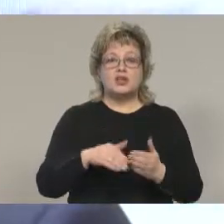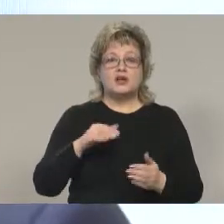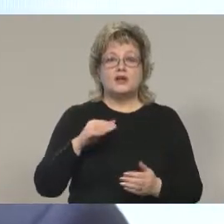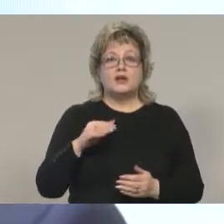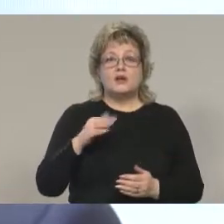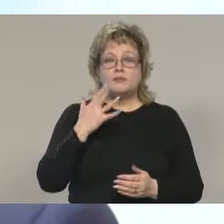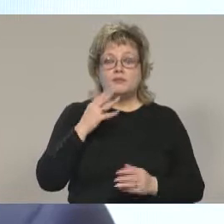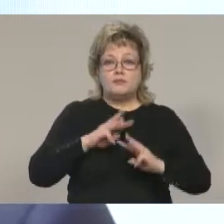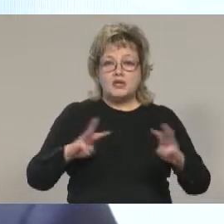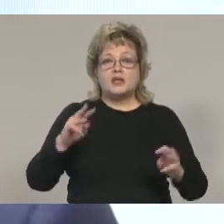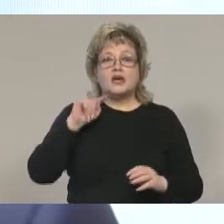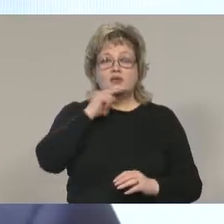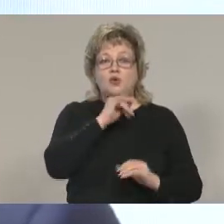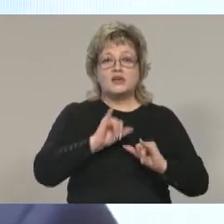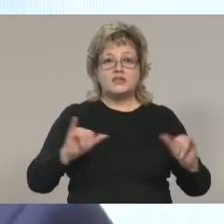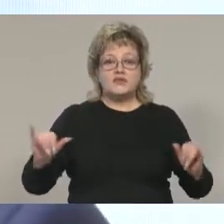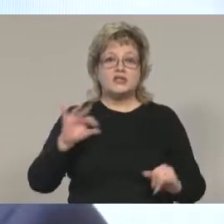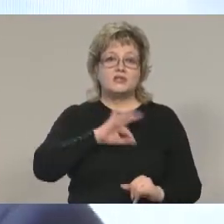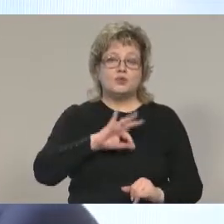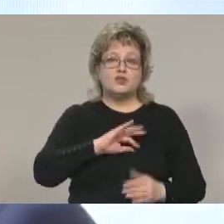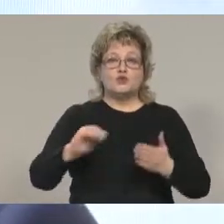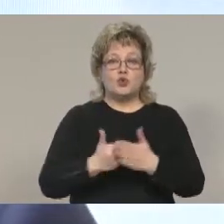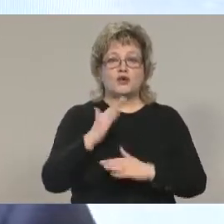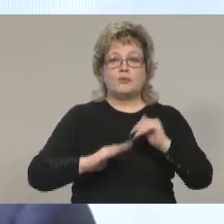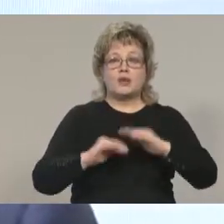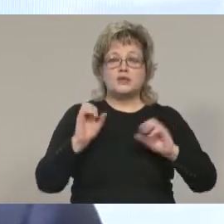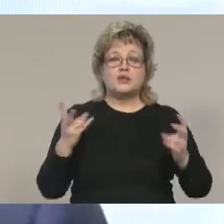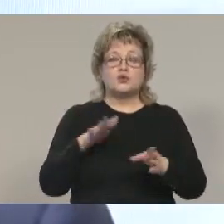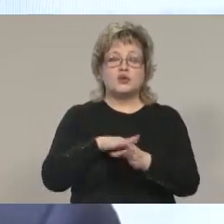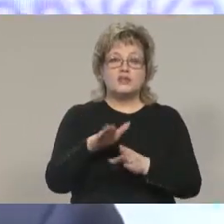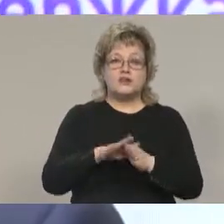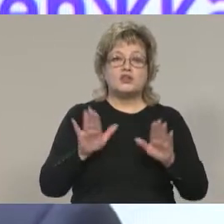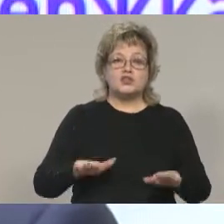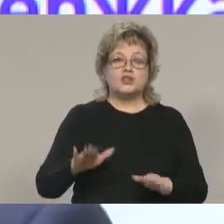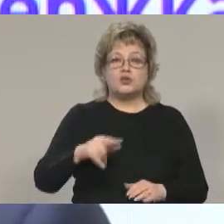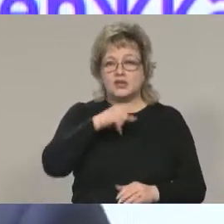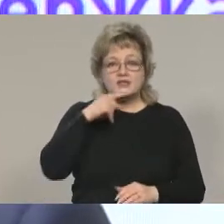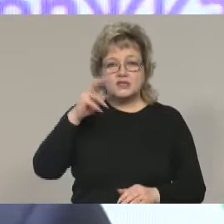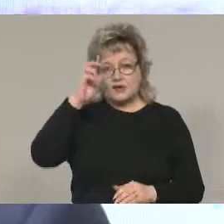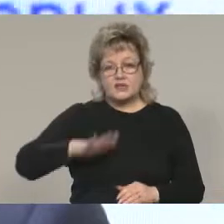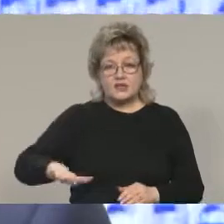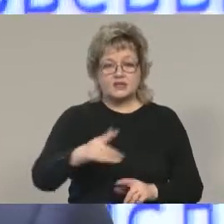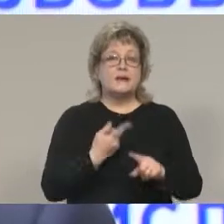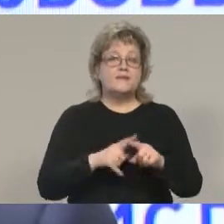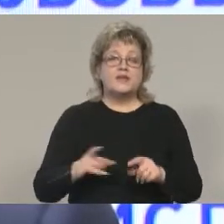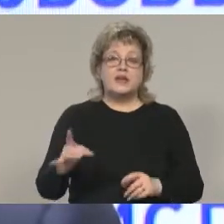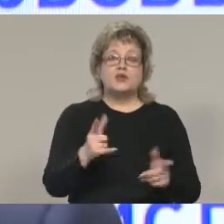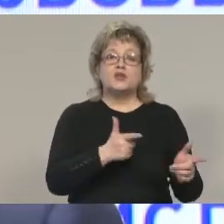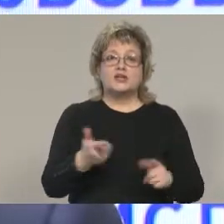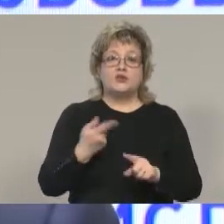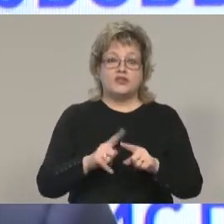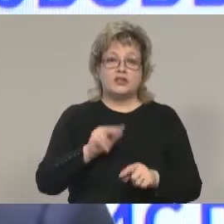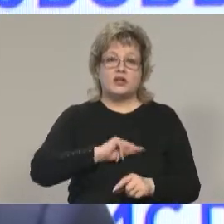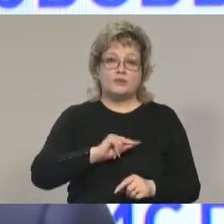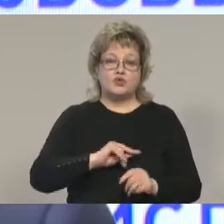создание возможности использование новых практик, которые реализованы на территории Российской Федерации. Поэтому регион готов к этой работе,